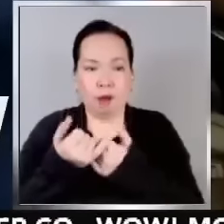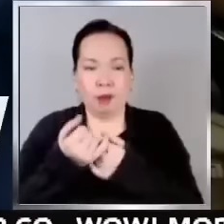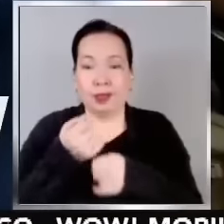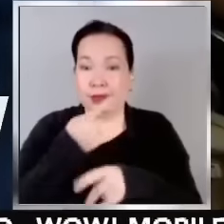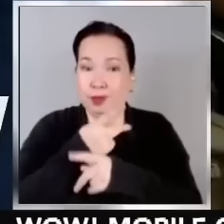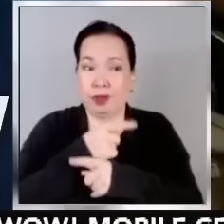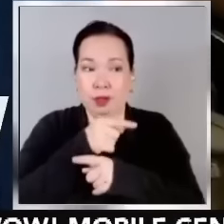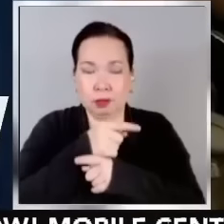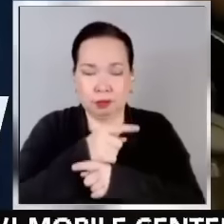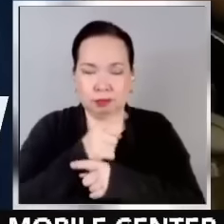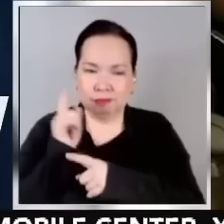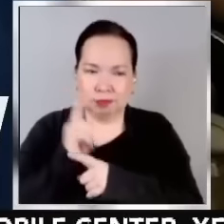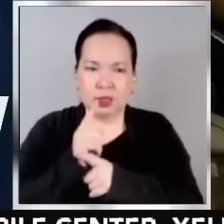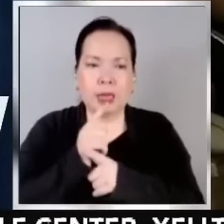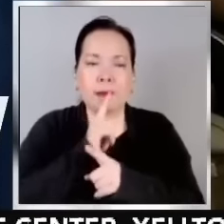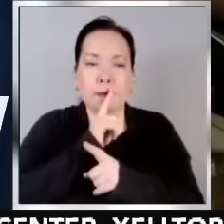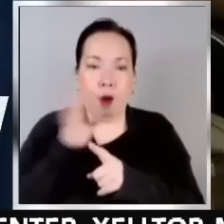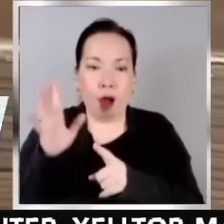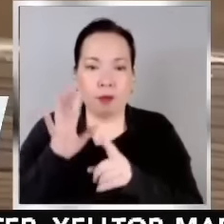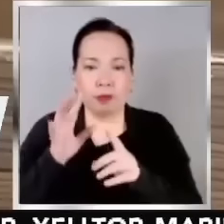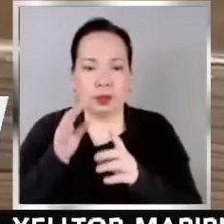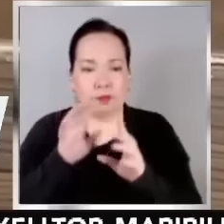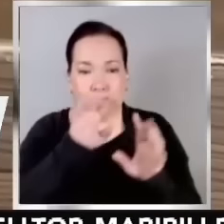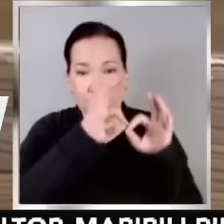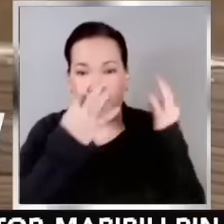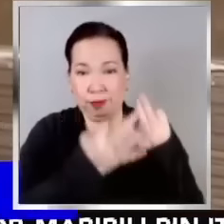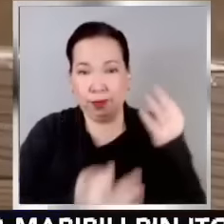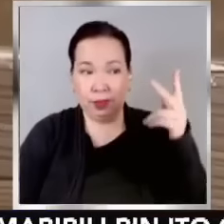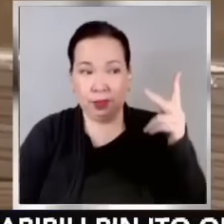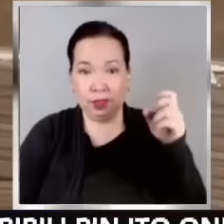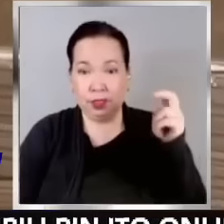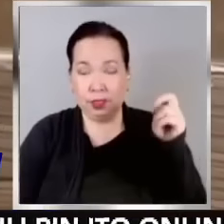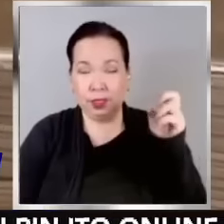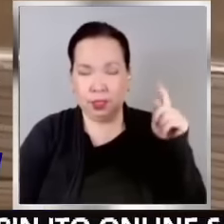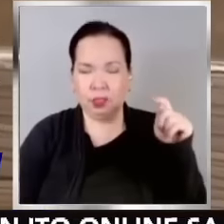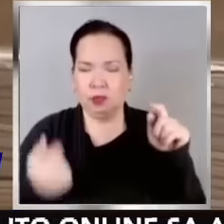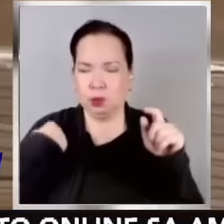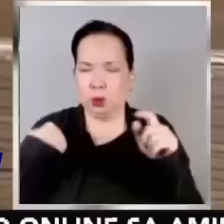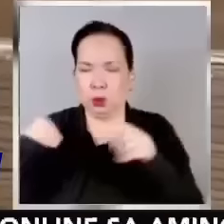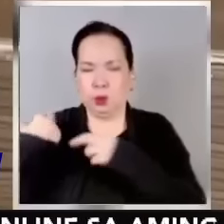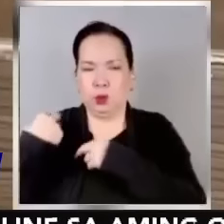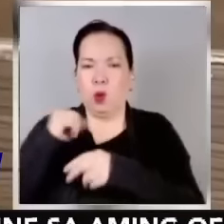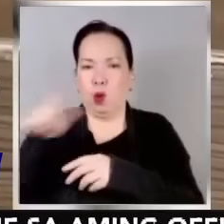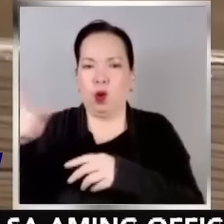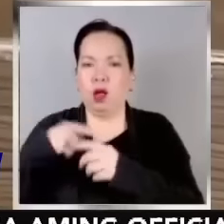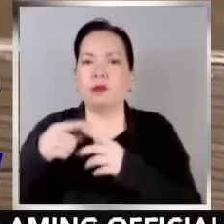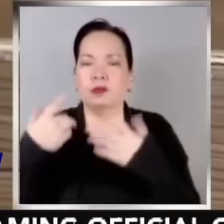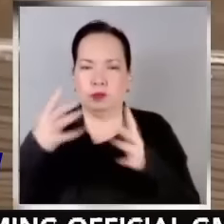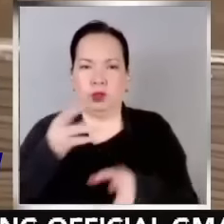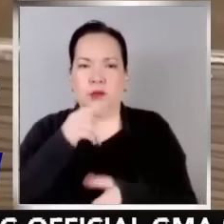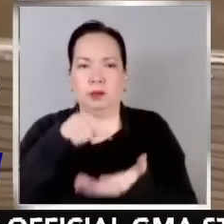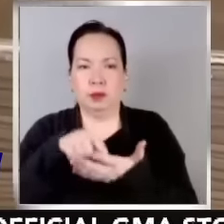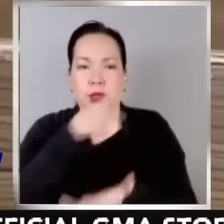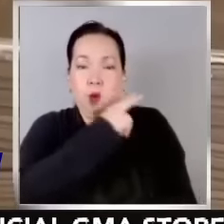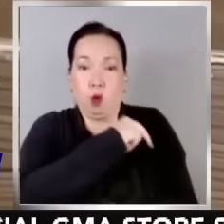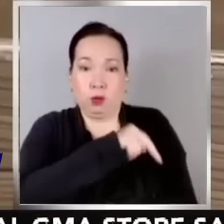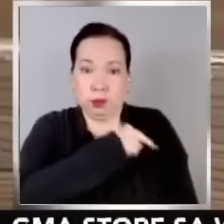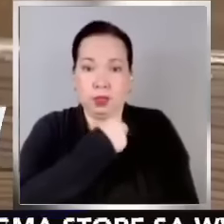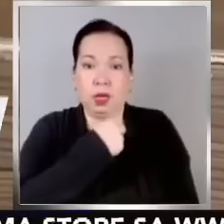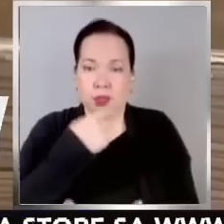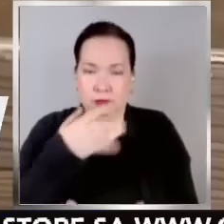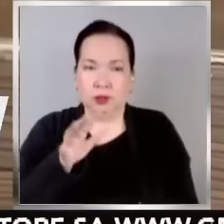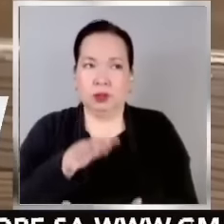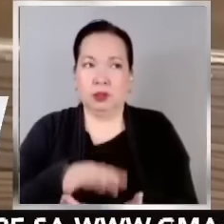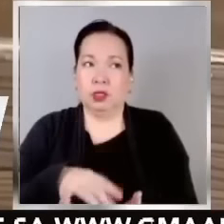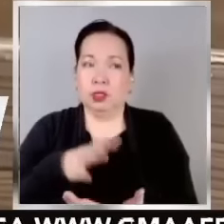na aasikasuhin ang lahat. Nasettle na po yung hospital bills. Baka hanggang bukas yung ating burol